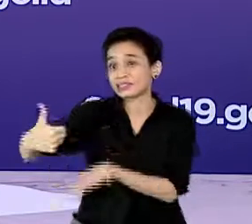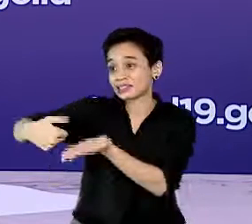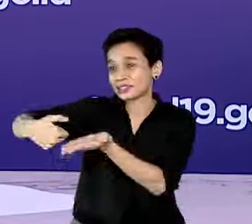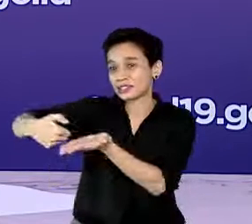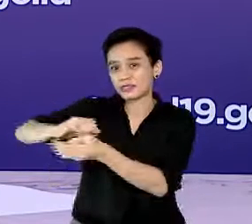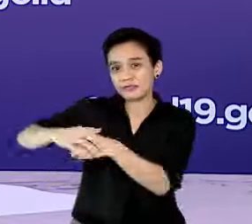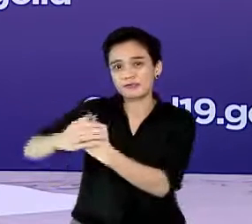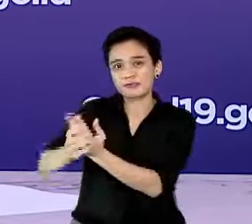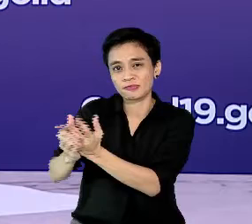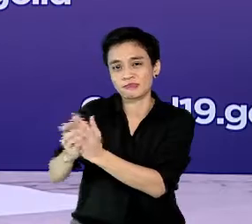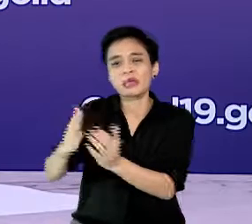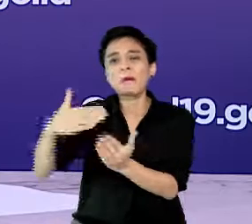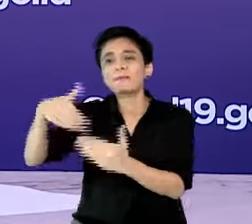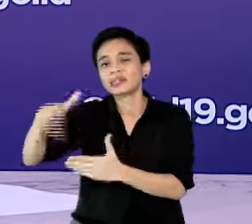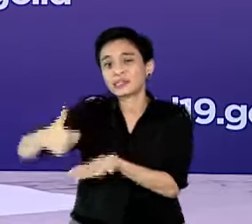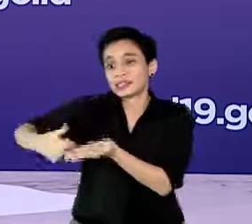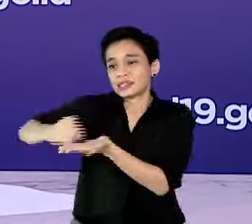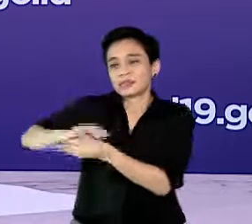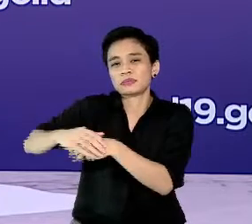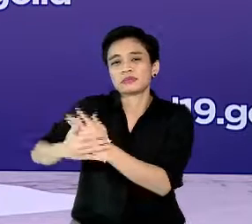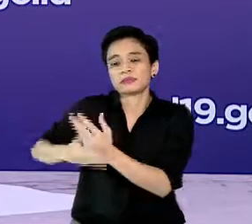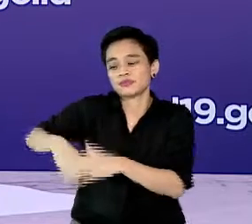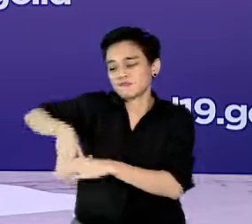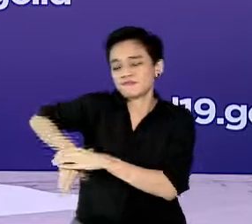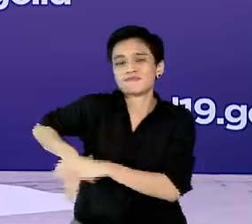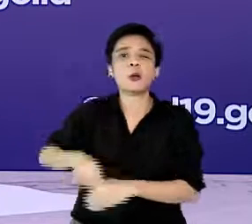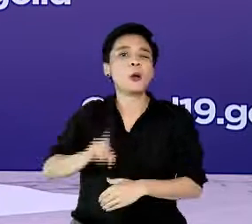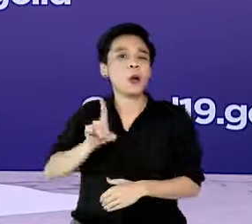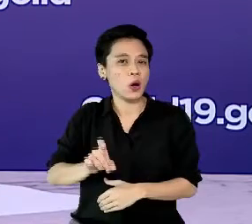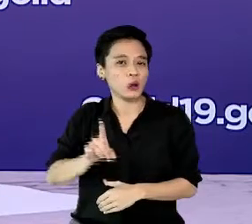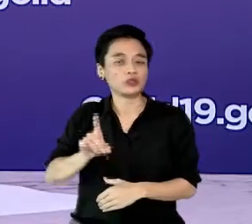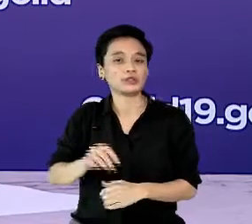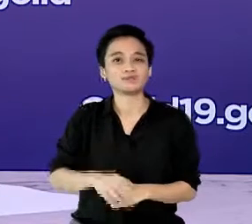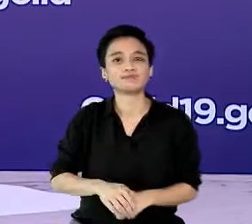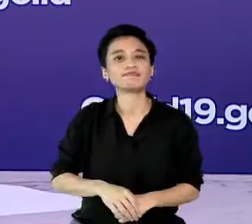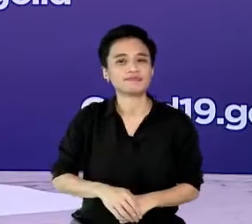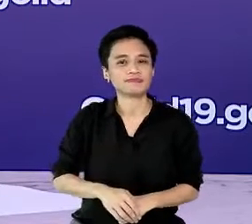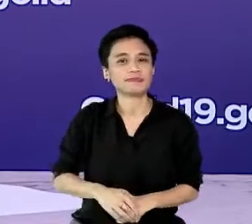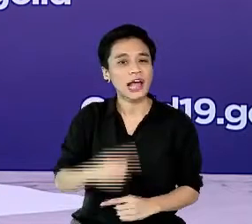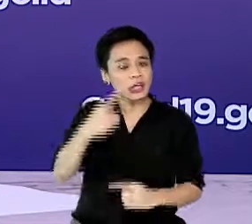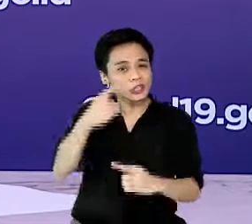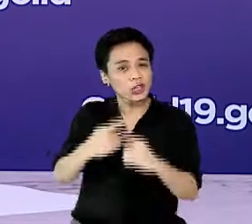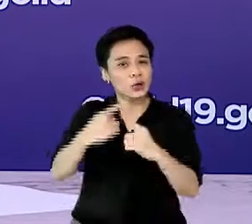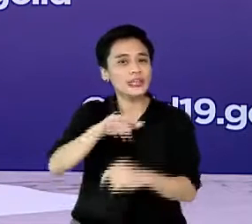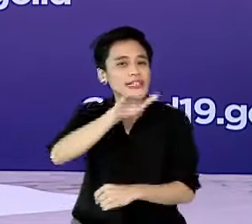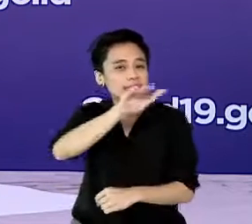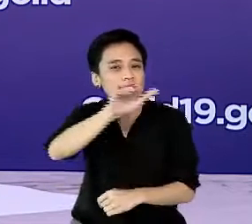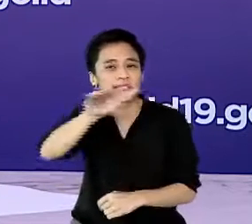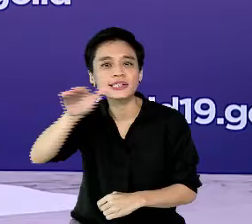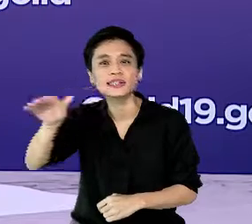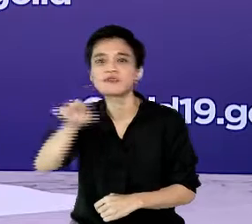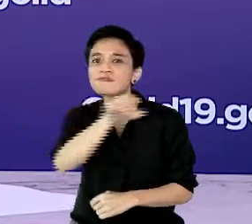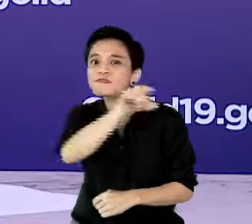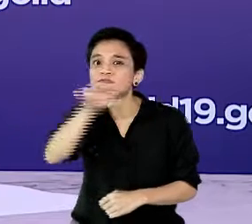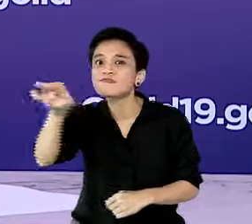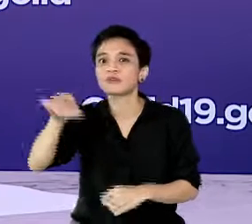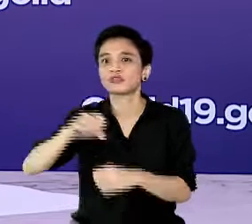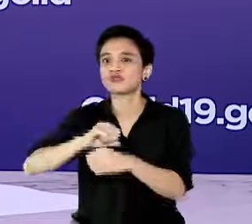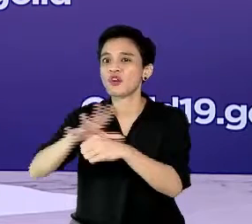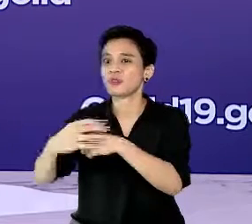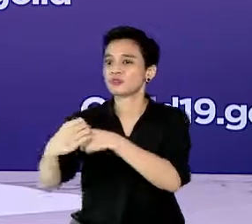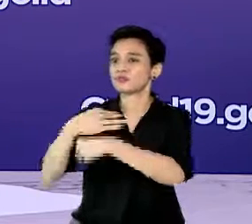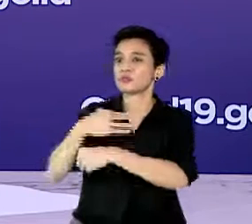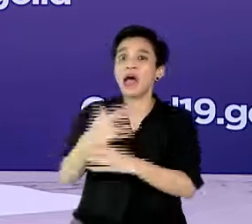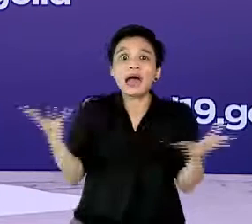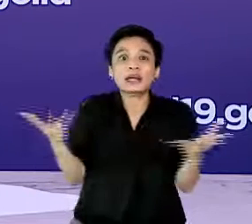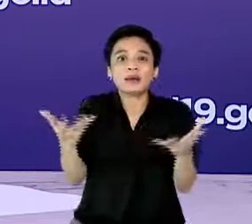hand sanitizer kemanapun kita pergi sekali lagi Ingatkan kita tidak pernah tahu dimana kita akan